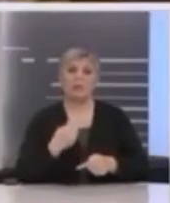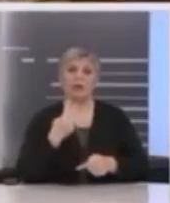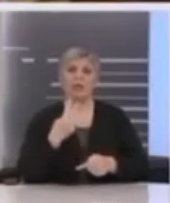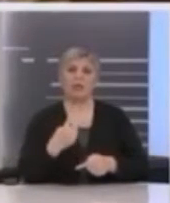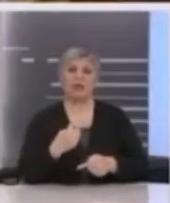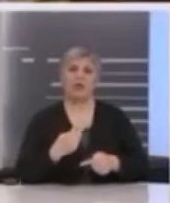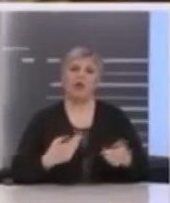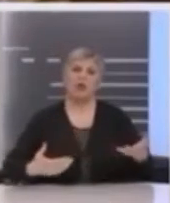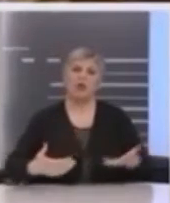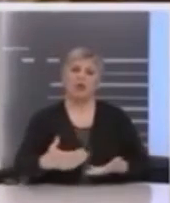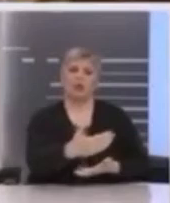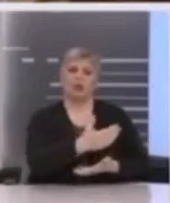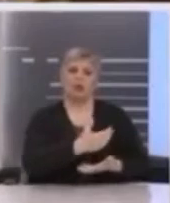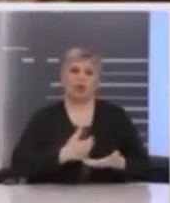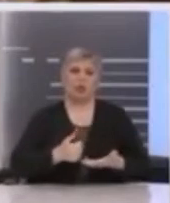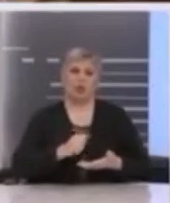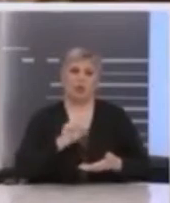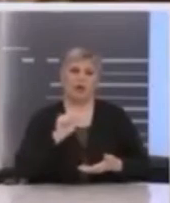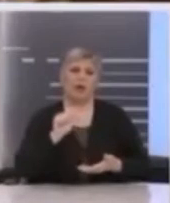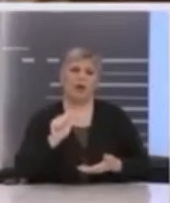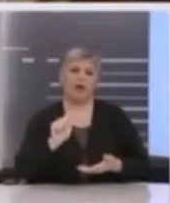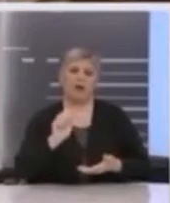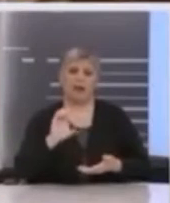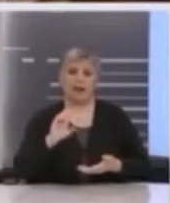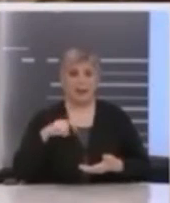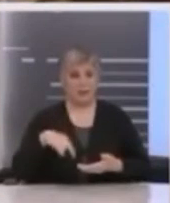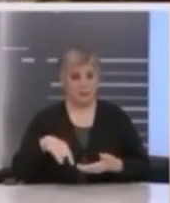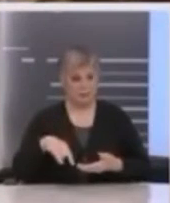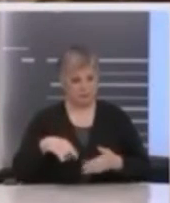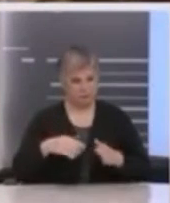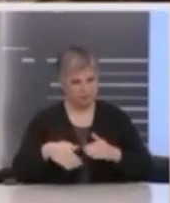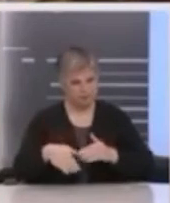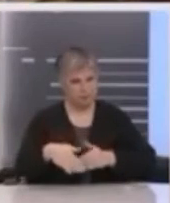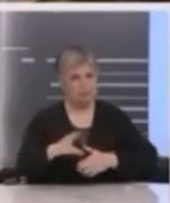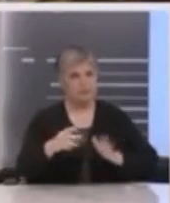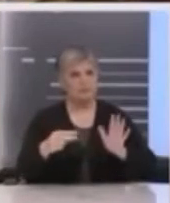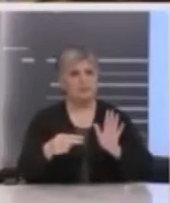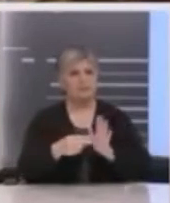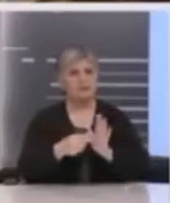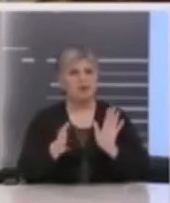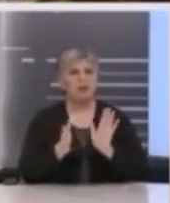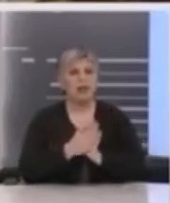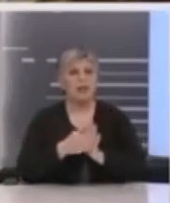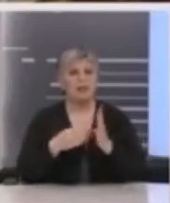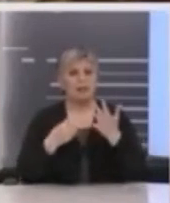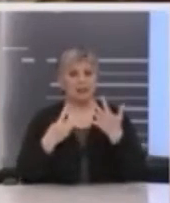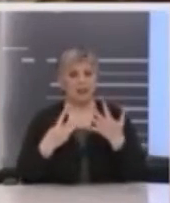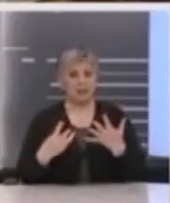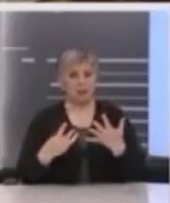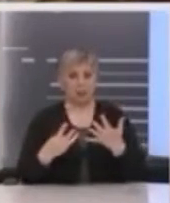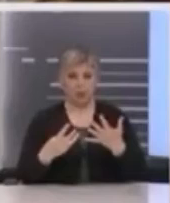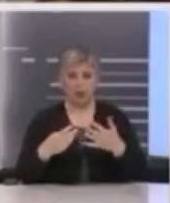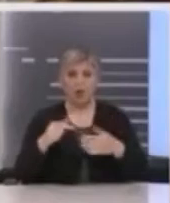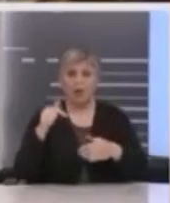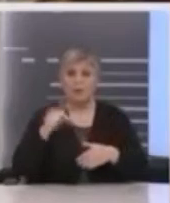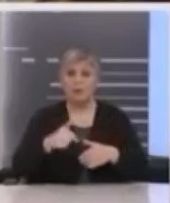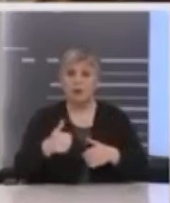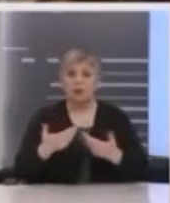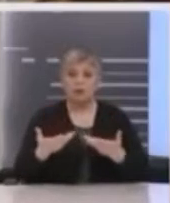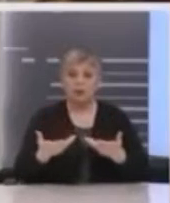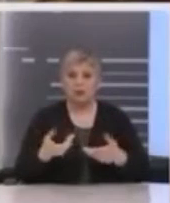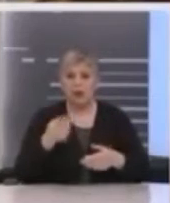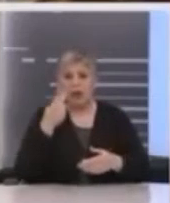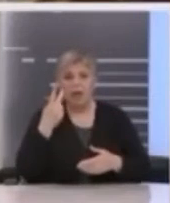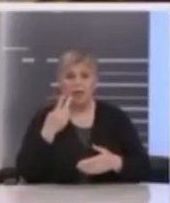ΑΕΠ. Το 2018, που είναι ο κρίσιμος χρόνος της διαπραγμάτευσης για το μετά